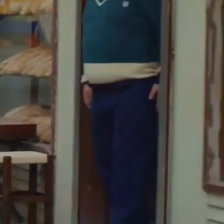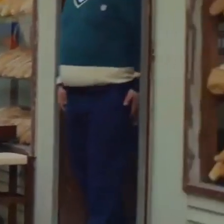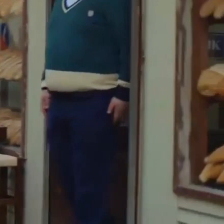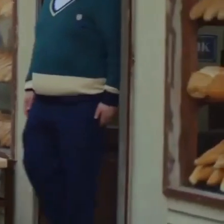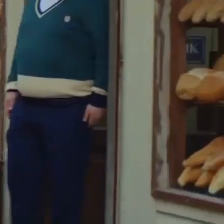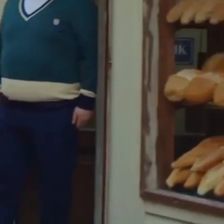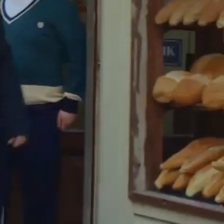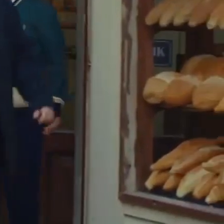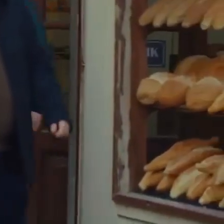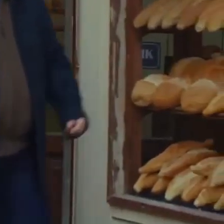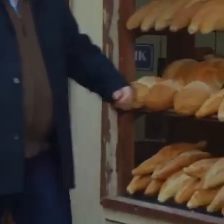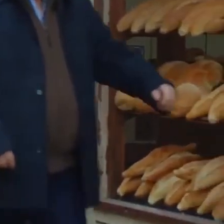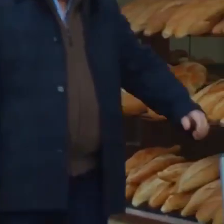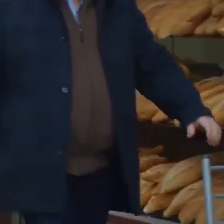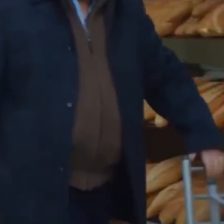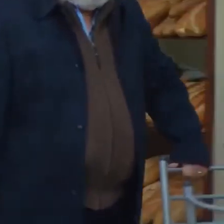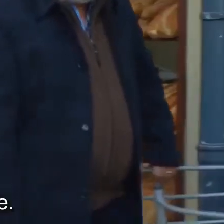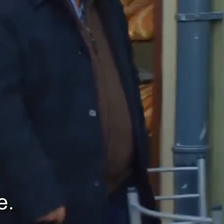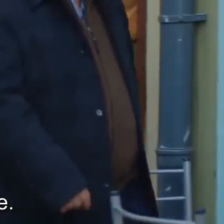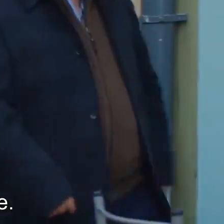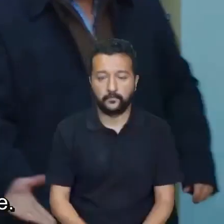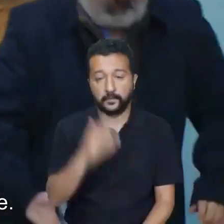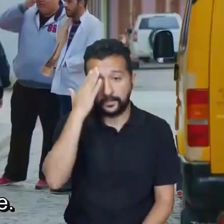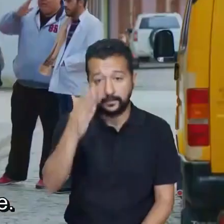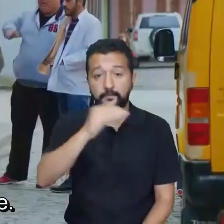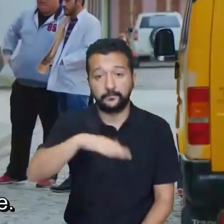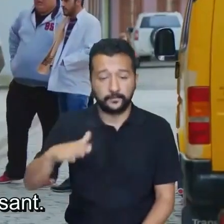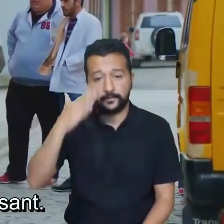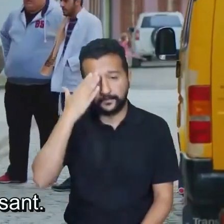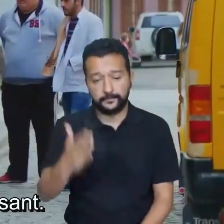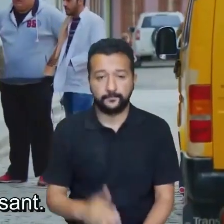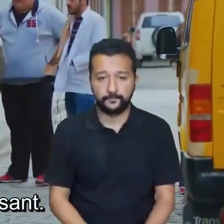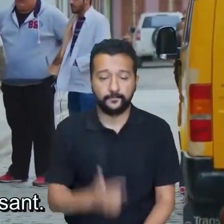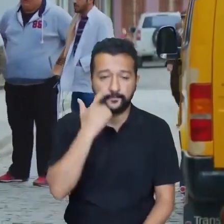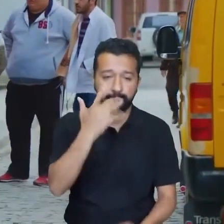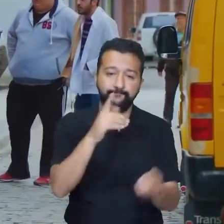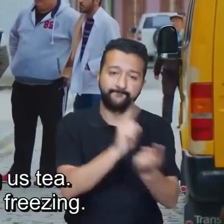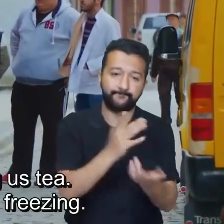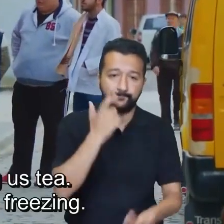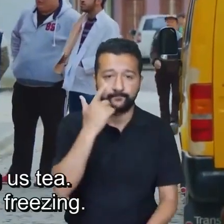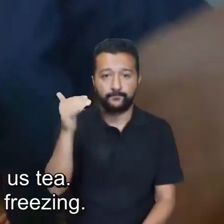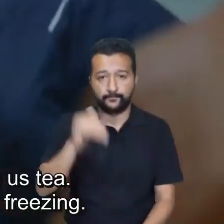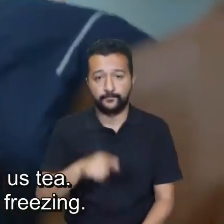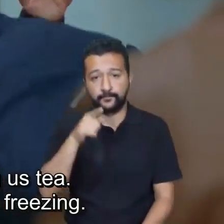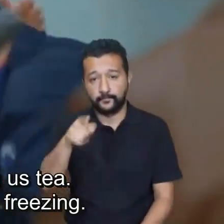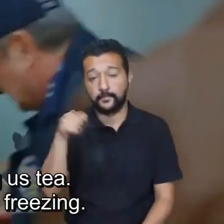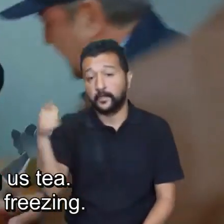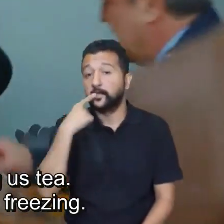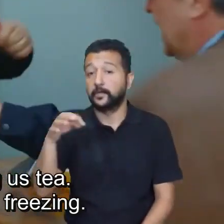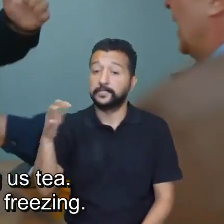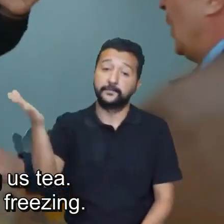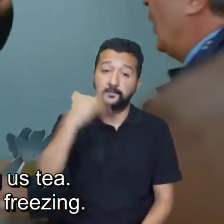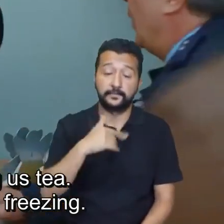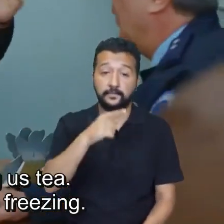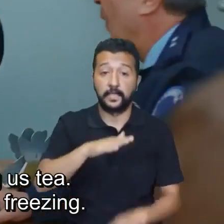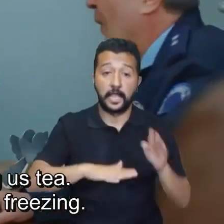boylu adam fırından çıktı. İlyaslar İhsan'la geldiler. Selam çocuklar. Hoş bulduk. Hoş geldin. Yeğenim, Halit'e söyle bize çay